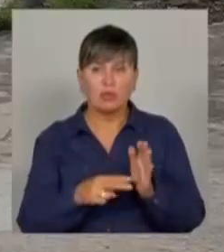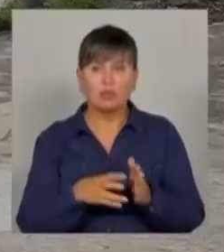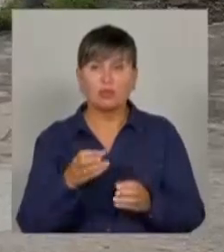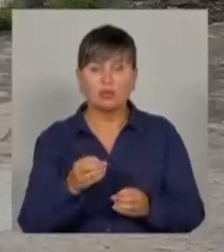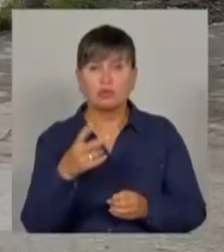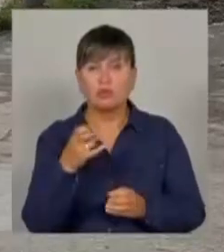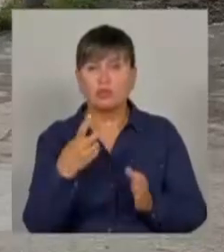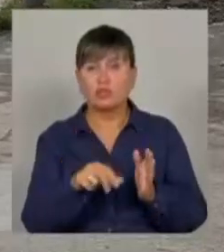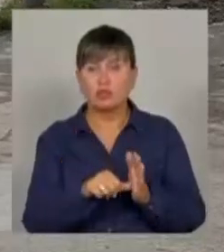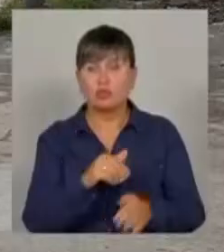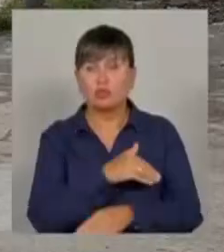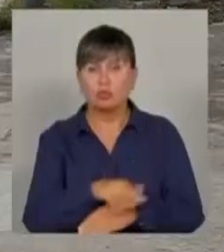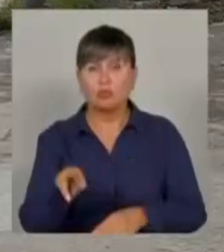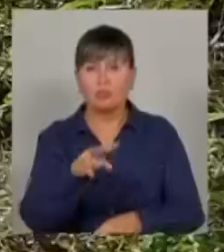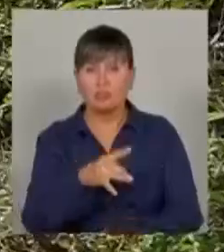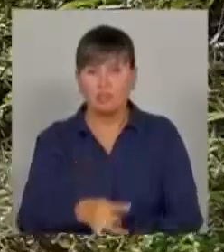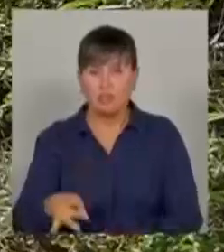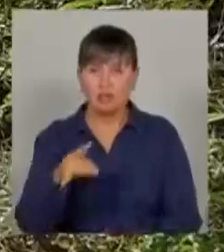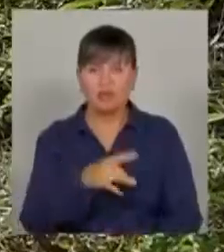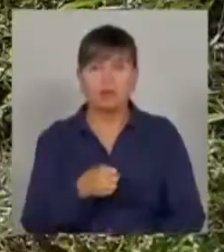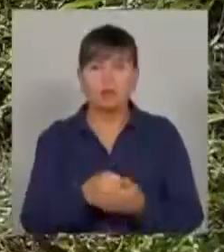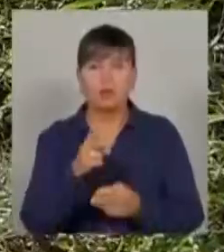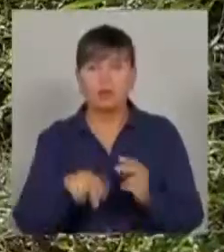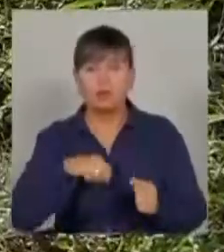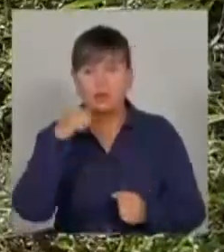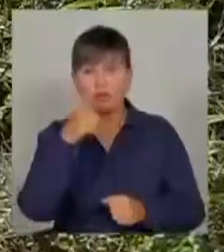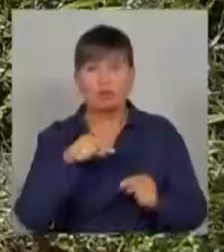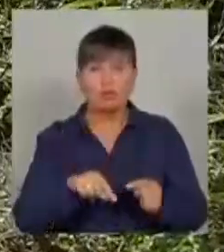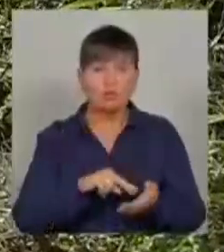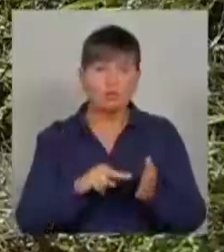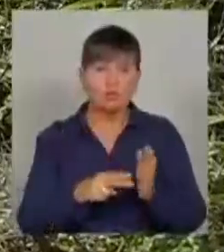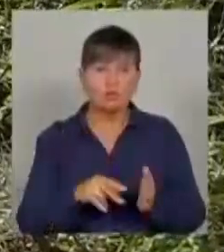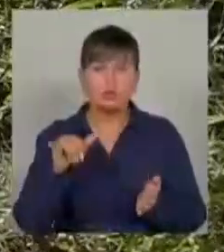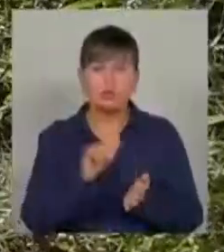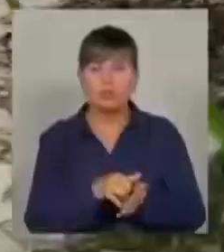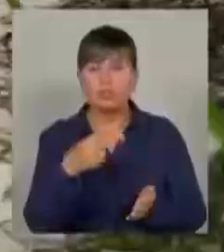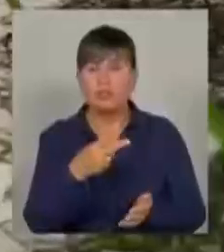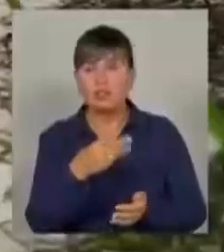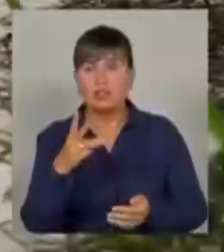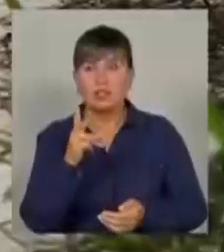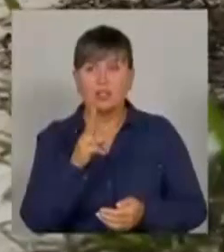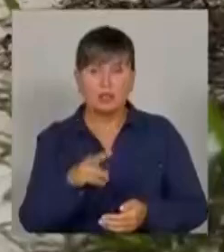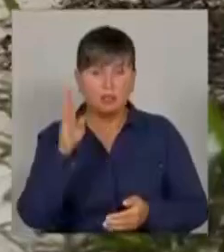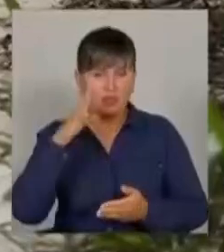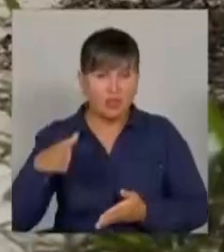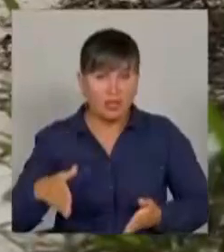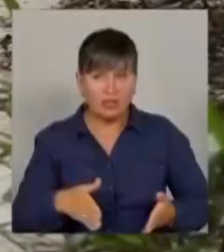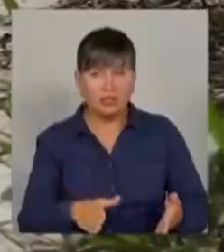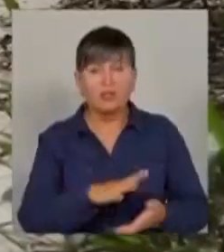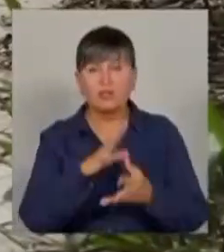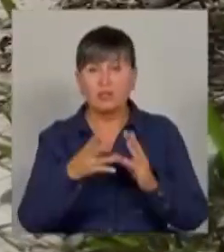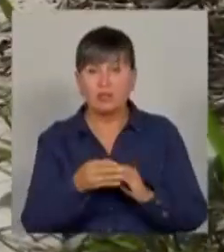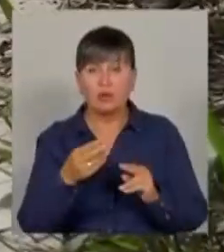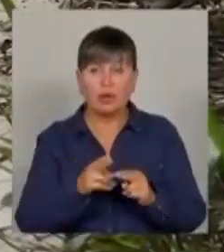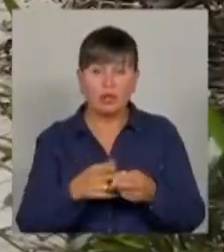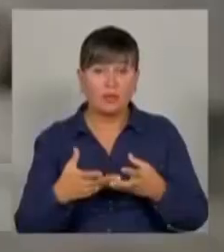на 26 улицах Медеусского района. До конца года здесь планируют установить 23 километра рычных сетей. Всего же